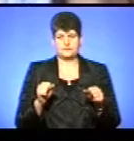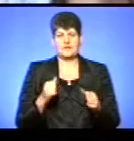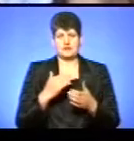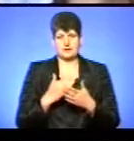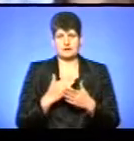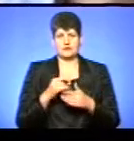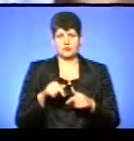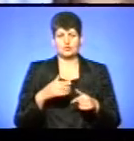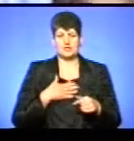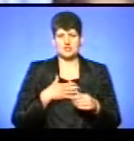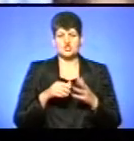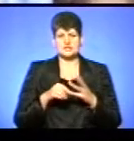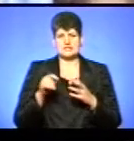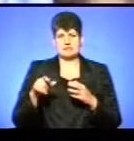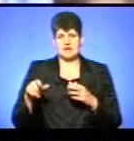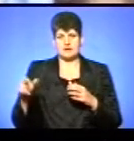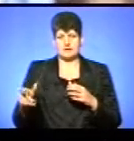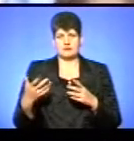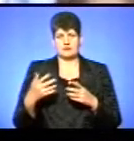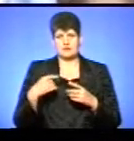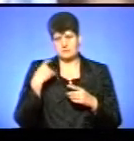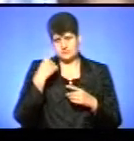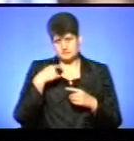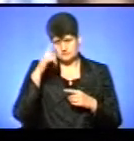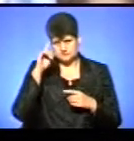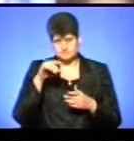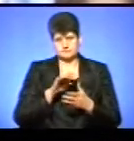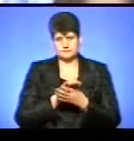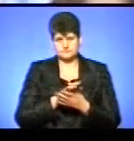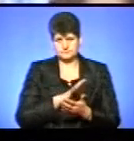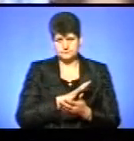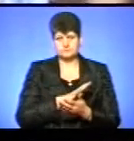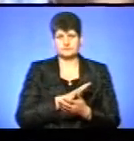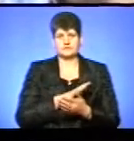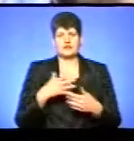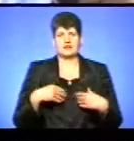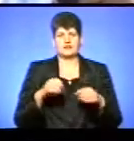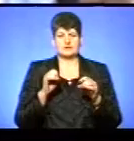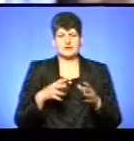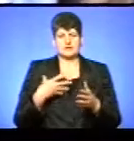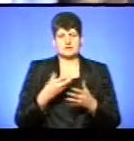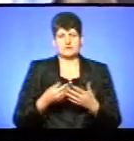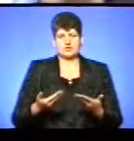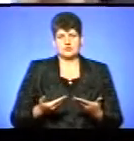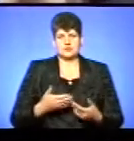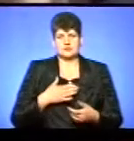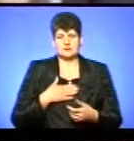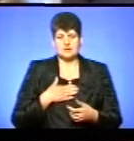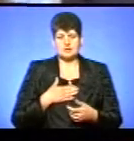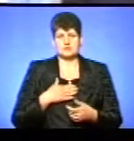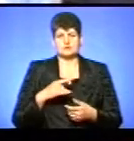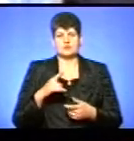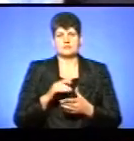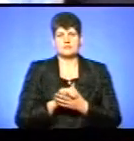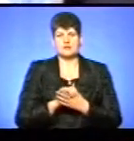тут наші земляки, які персонально знали, які віддали своє життя за наше, щоб